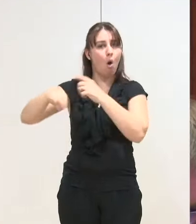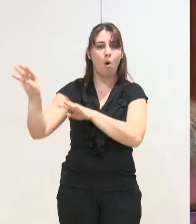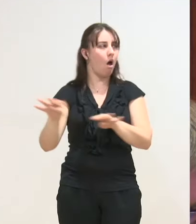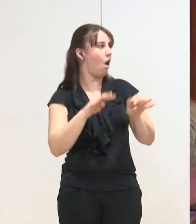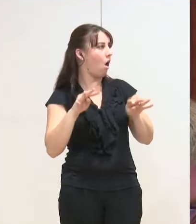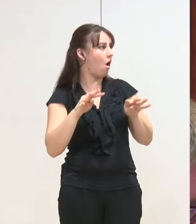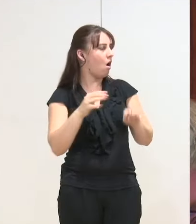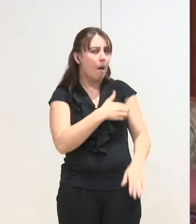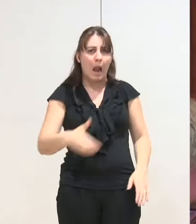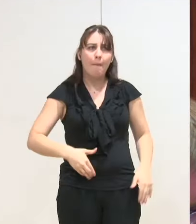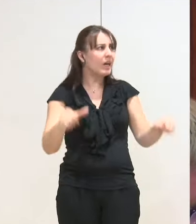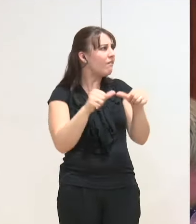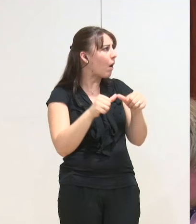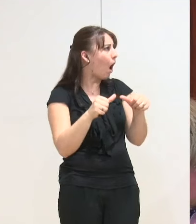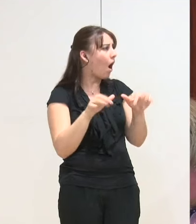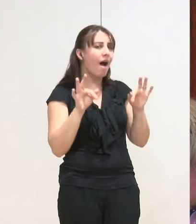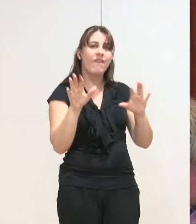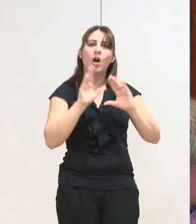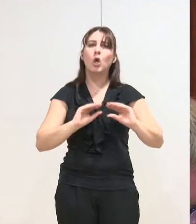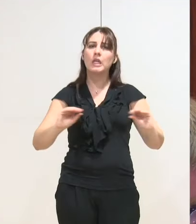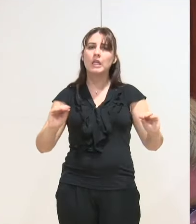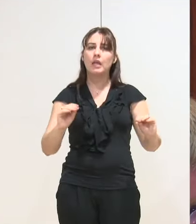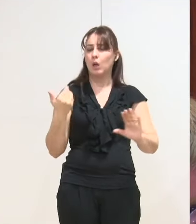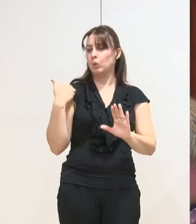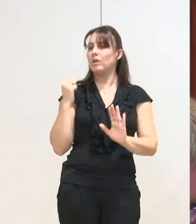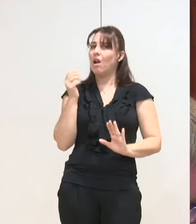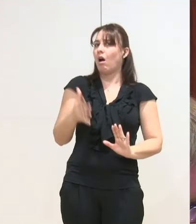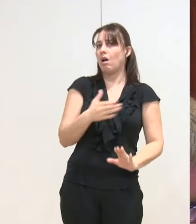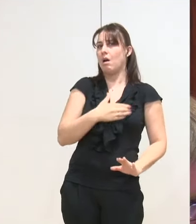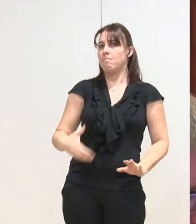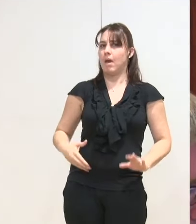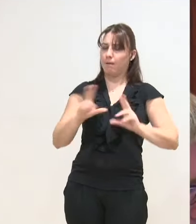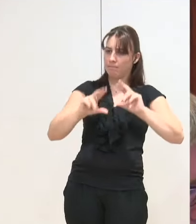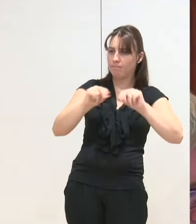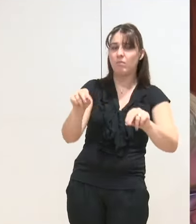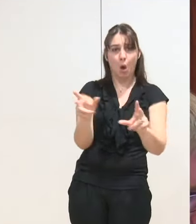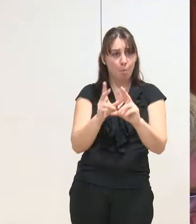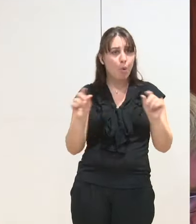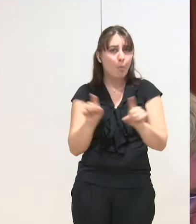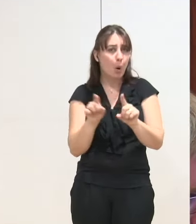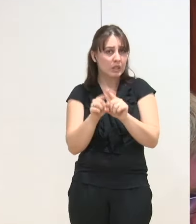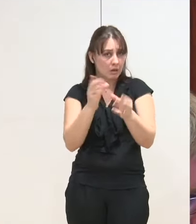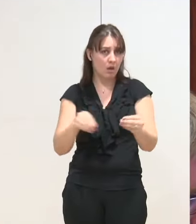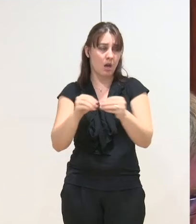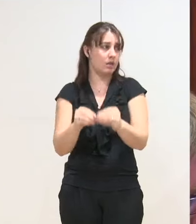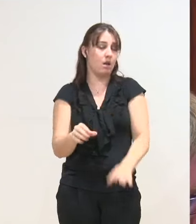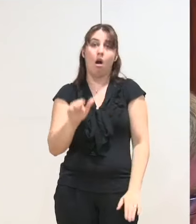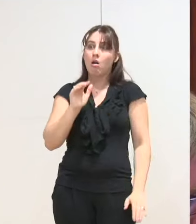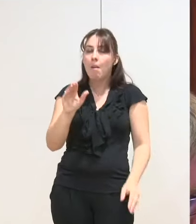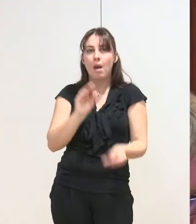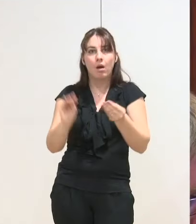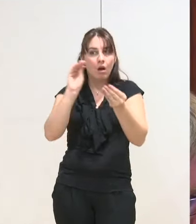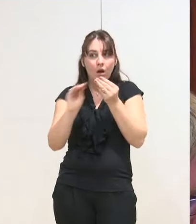inaction en matière de tranquillité le maire l'a évoqué de propreté et même parfois et c'est un comble de